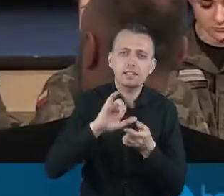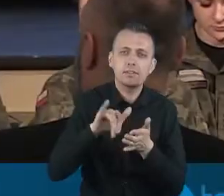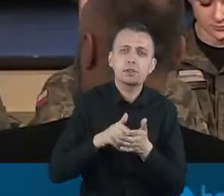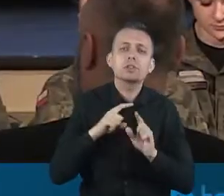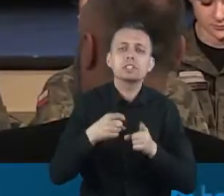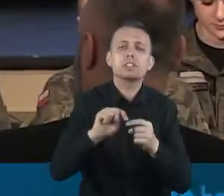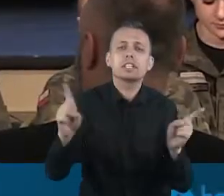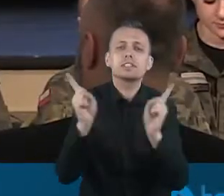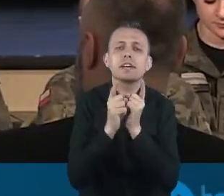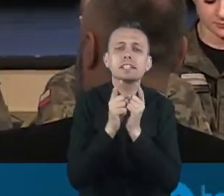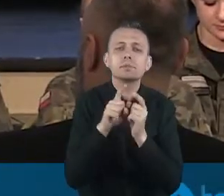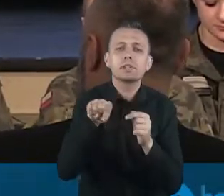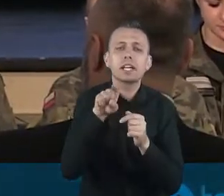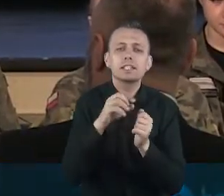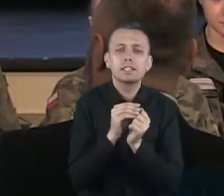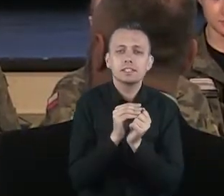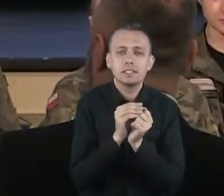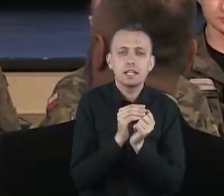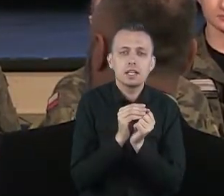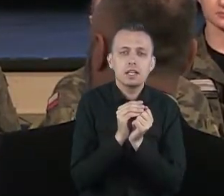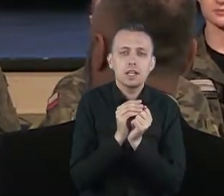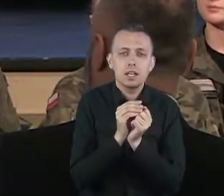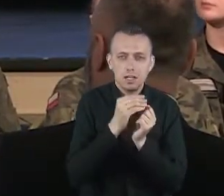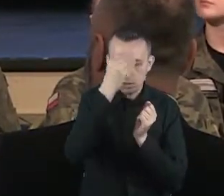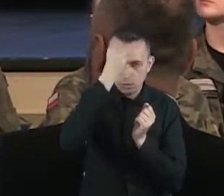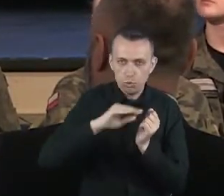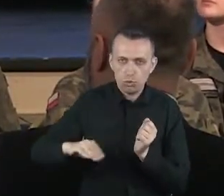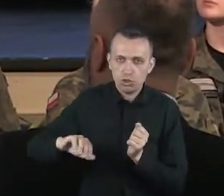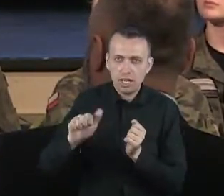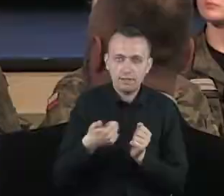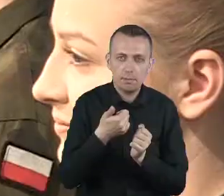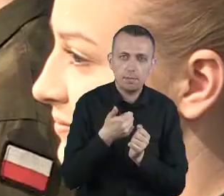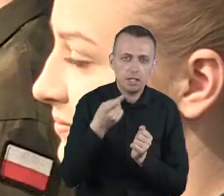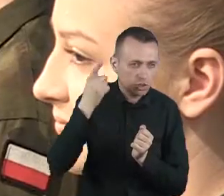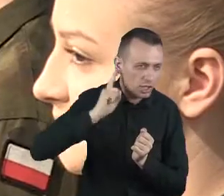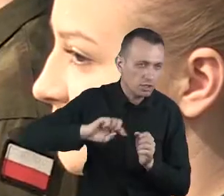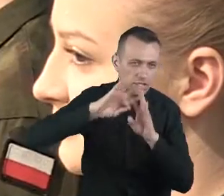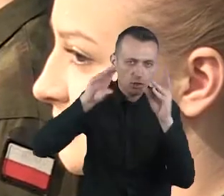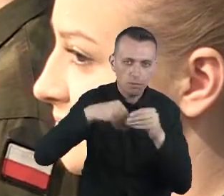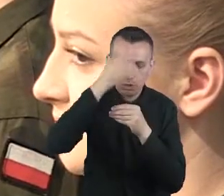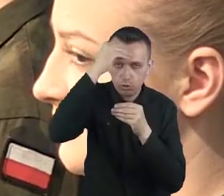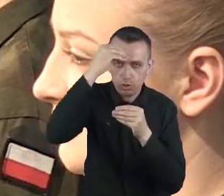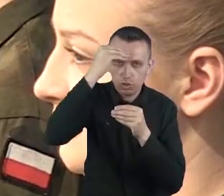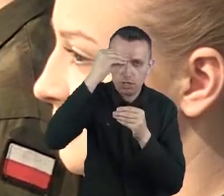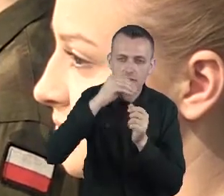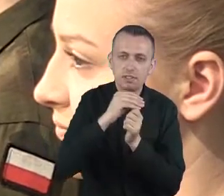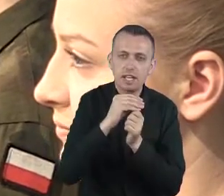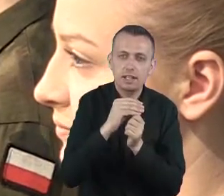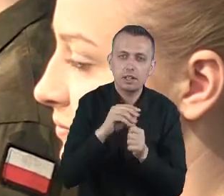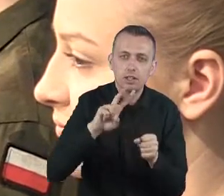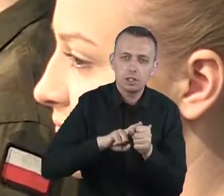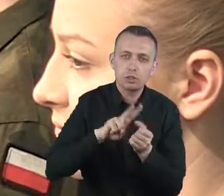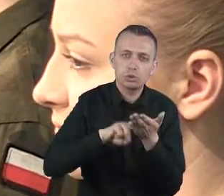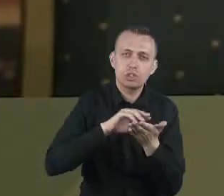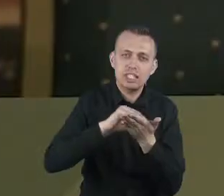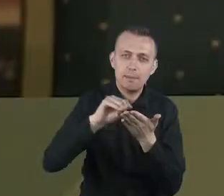Kutnie zorganizowane zostało spotkanie autorskie z uczniami 1 Liceum Ogólnokształcącego PUL w Kutnie, którzy napisali monografię